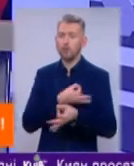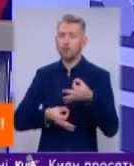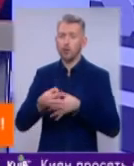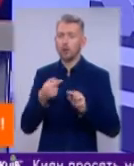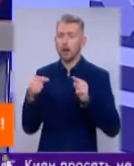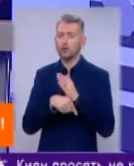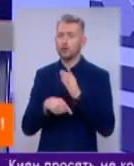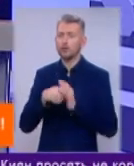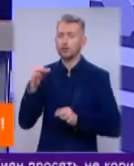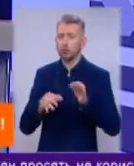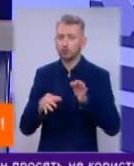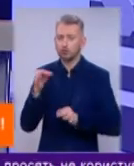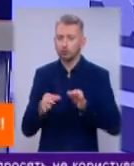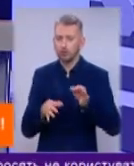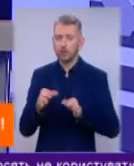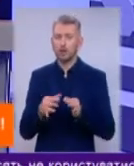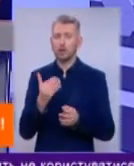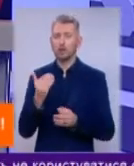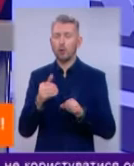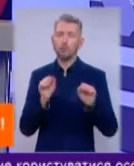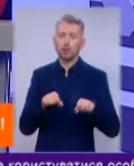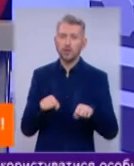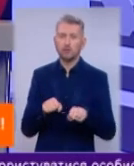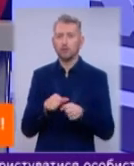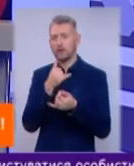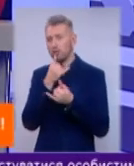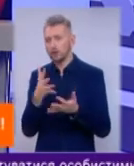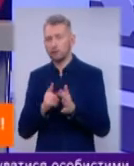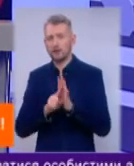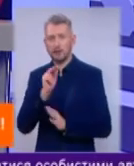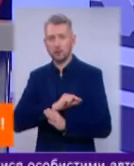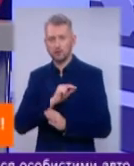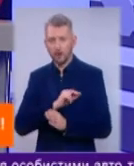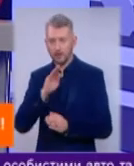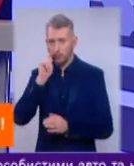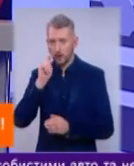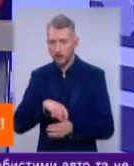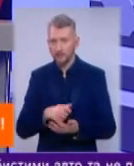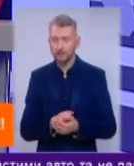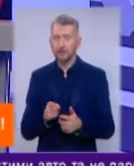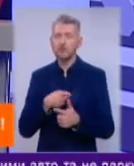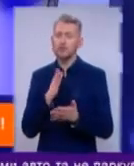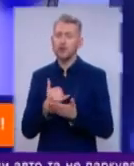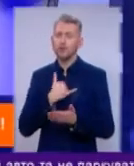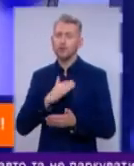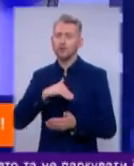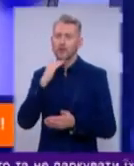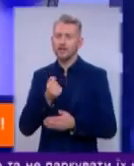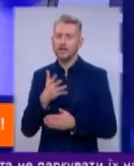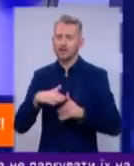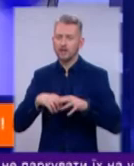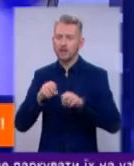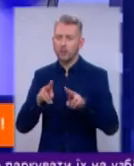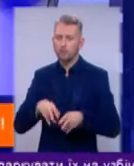антикорупційного суду, його можливості чи неможливості запрацювати таке в Україні. Чи є в нас достатня кількість